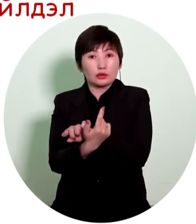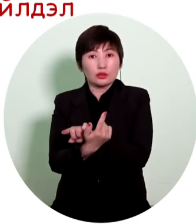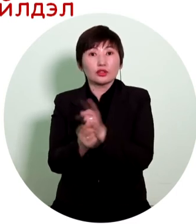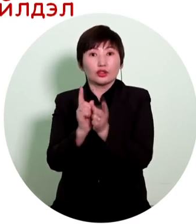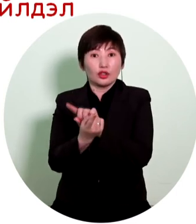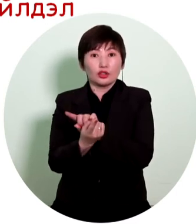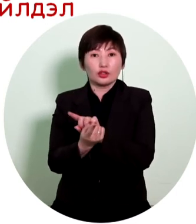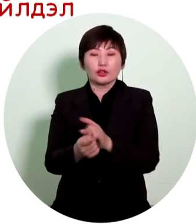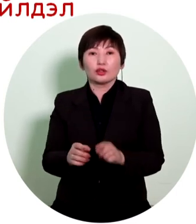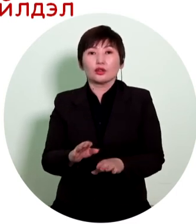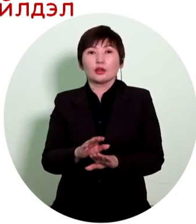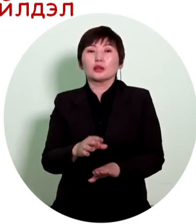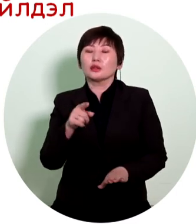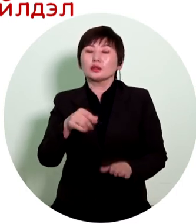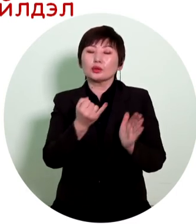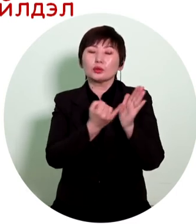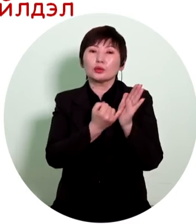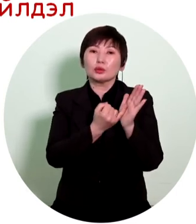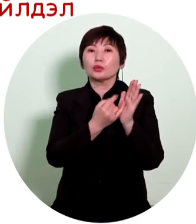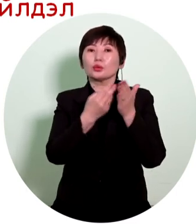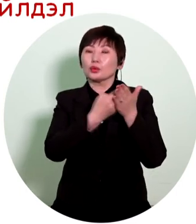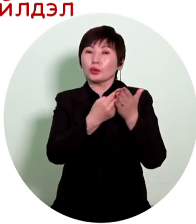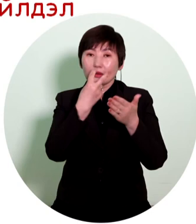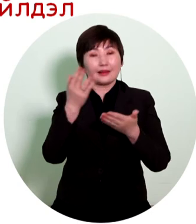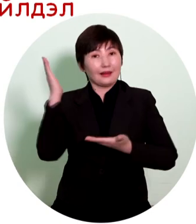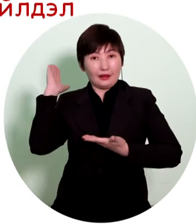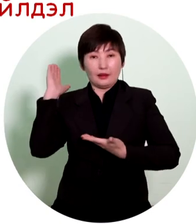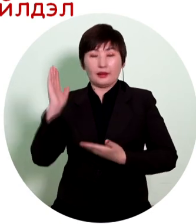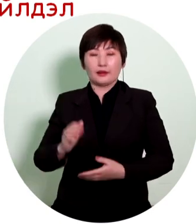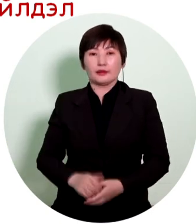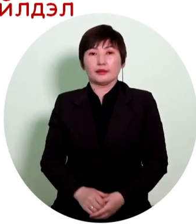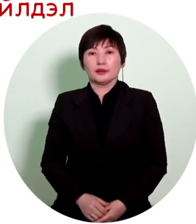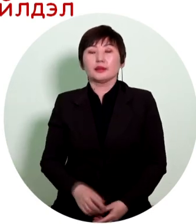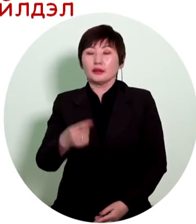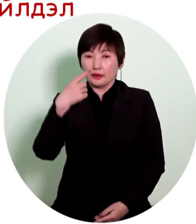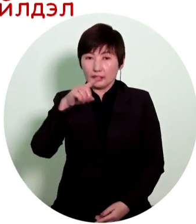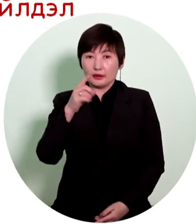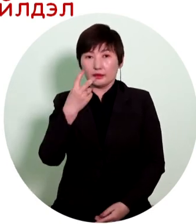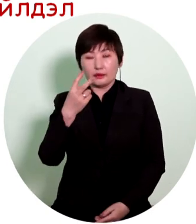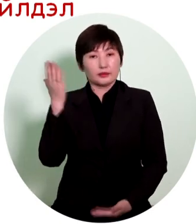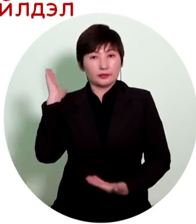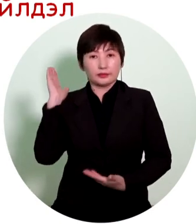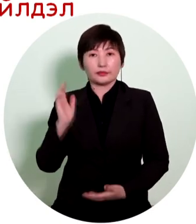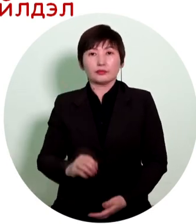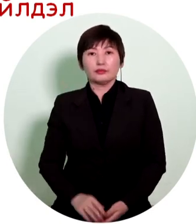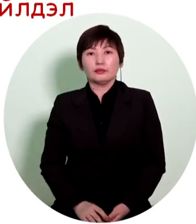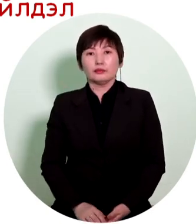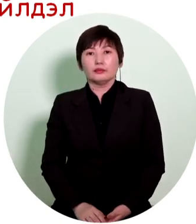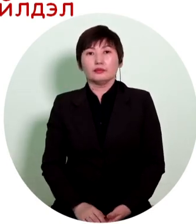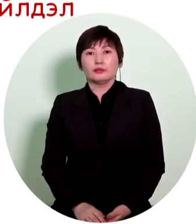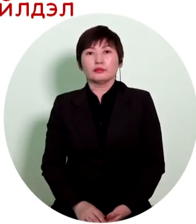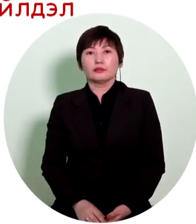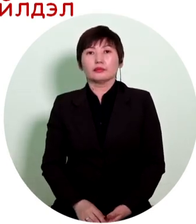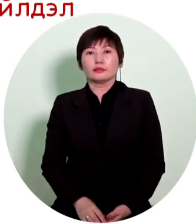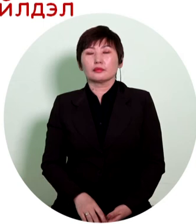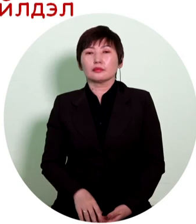вэ? Одоо энэ зураг дээрээс анзаарья. За хамгийн түрүүнд энэ хүү энэ намайг